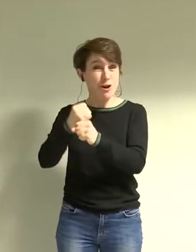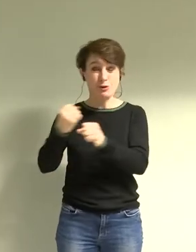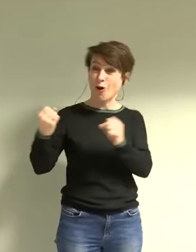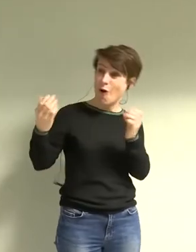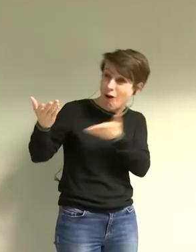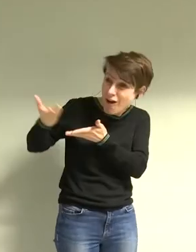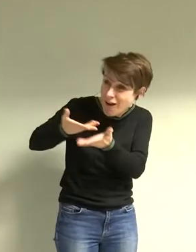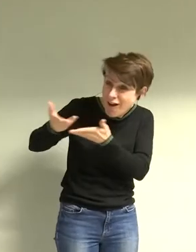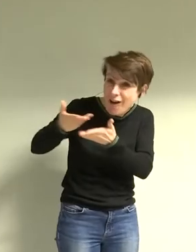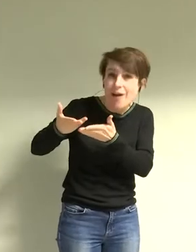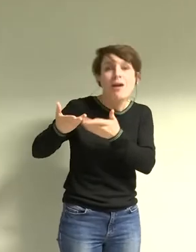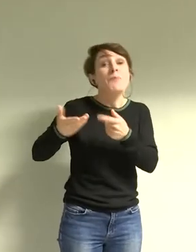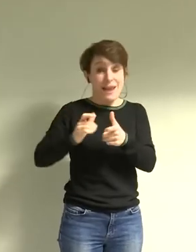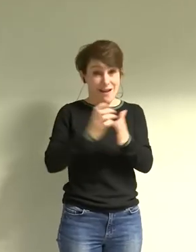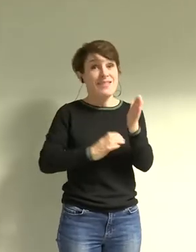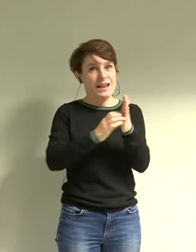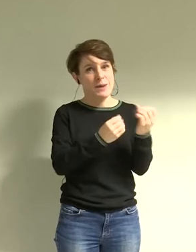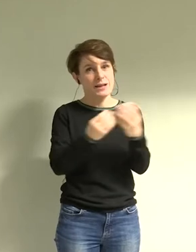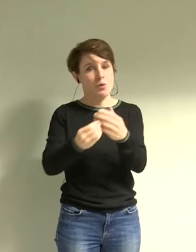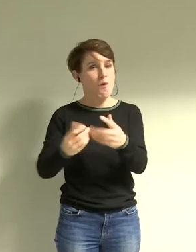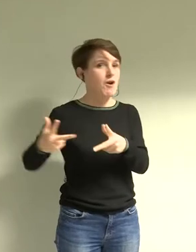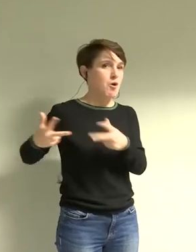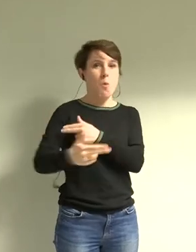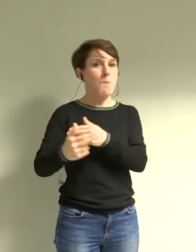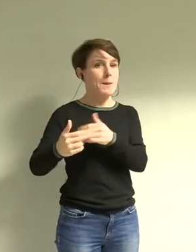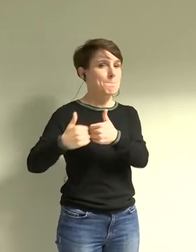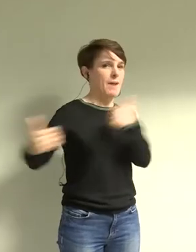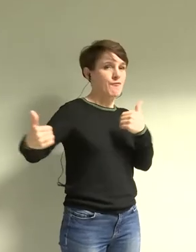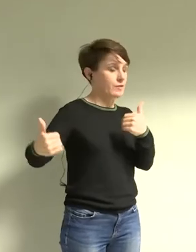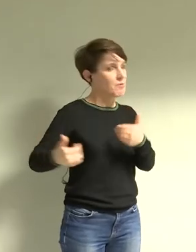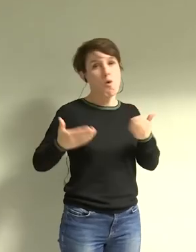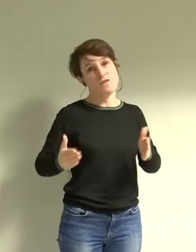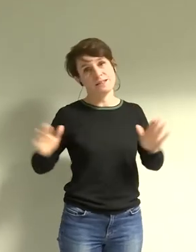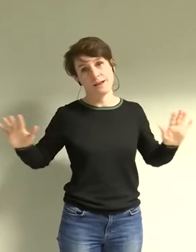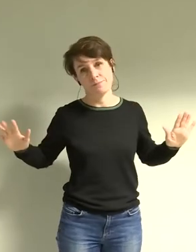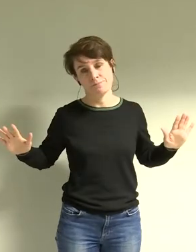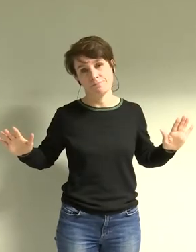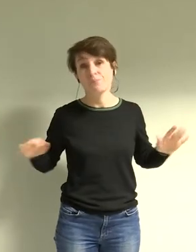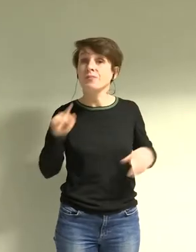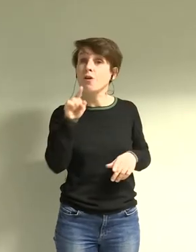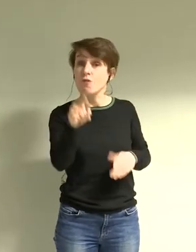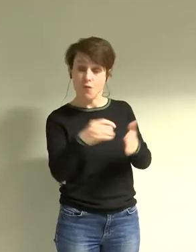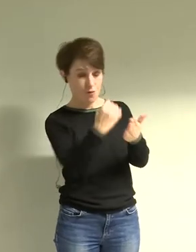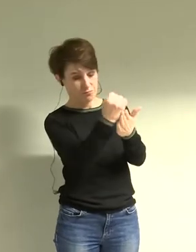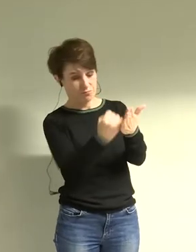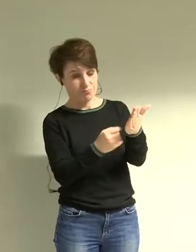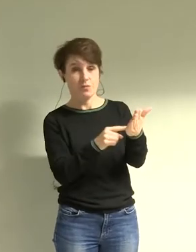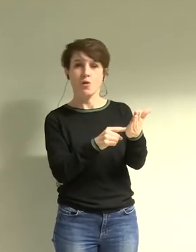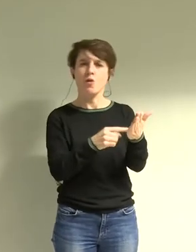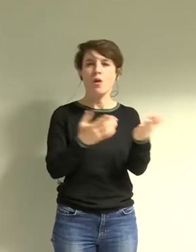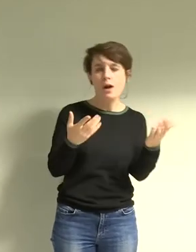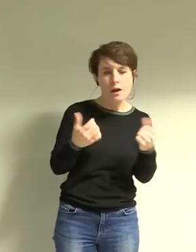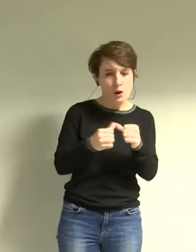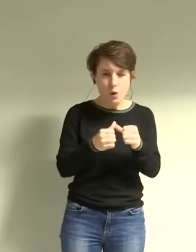officiellement fin d'ailleurs vous écrivez je cite que vous faites un travail de prospective